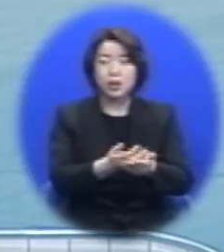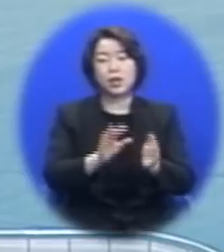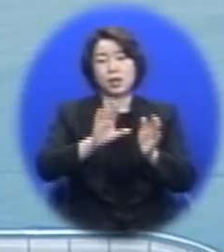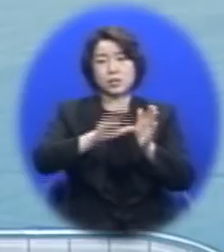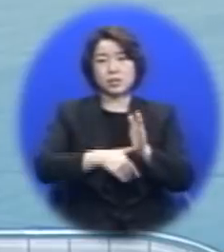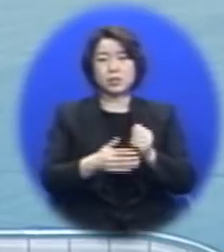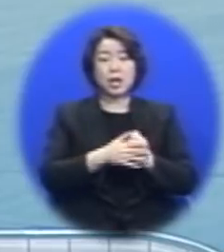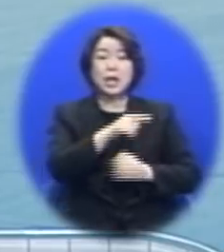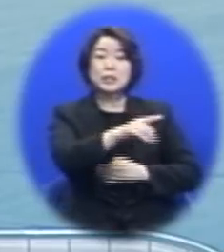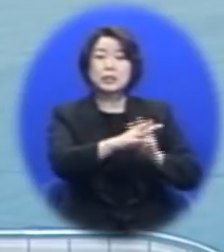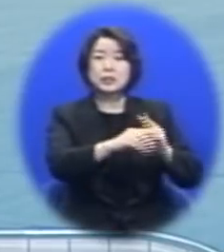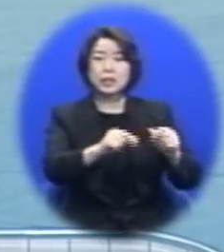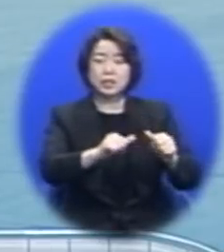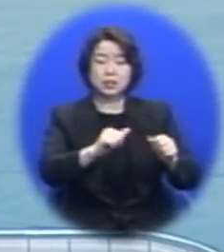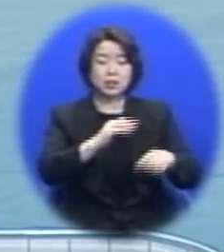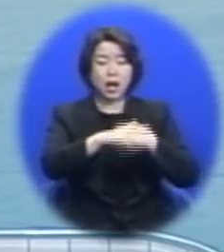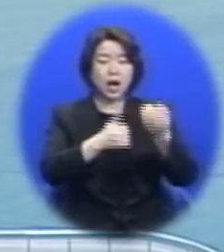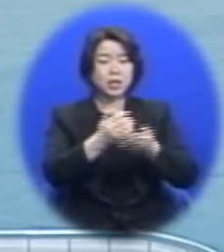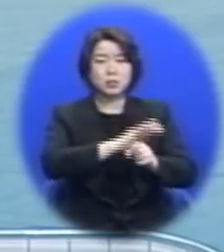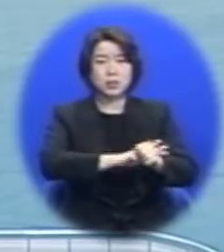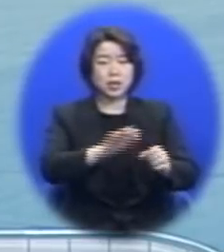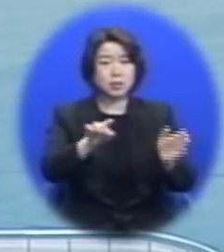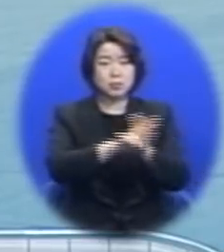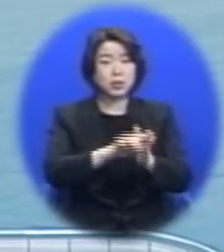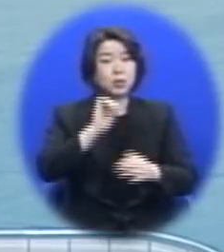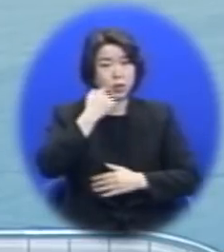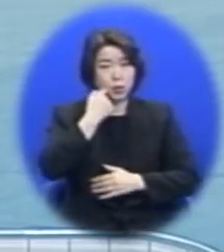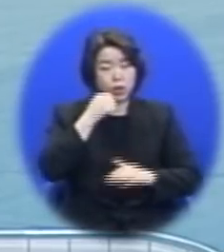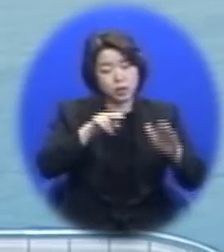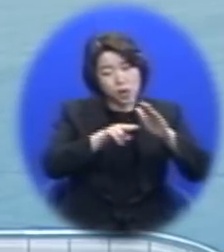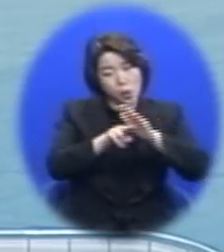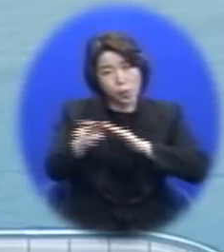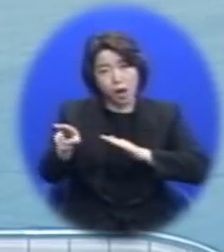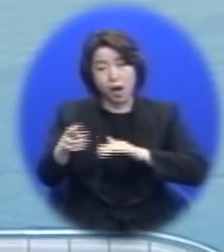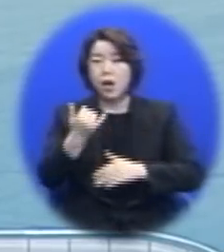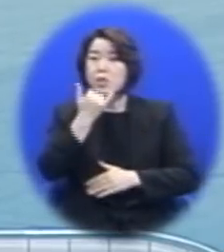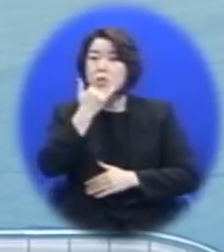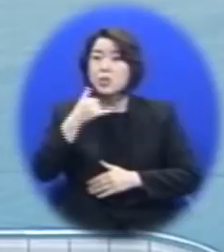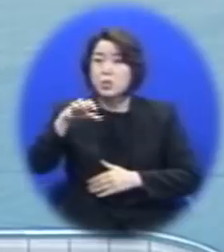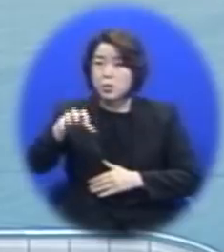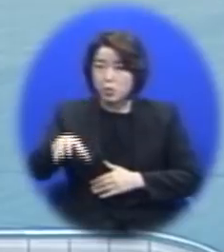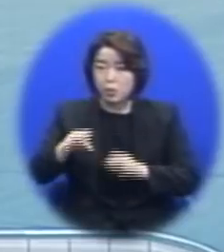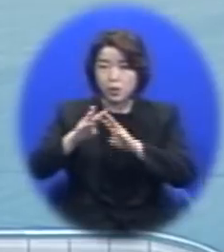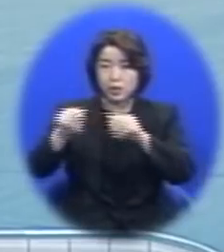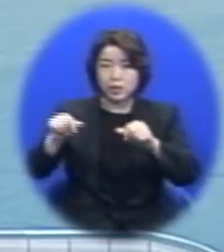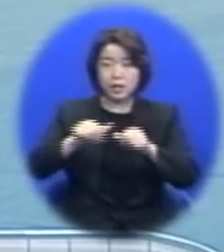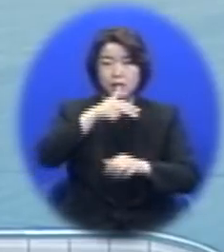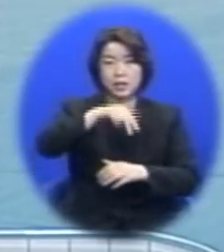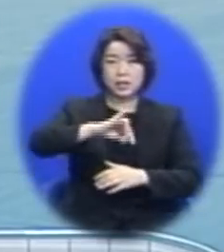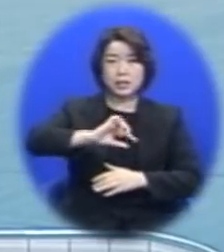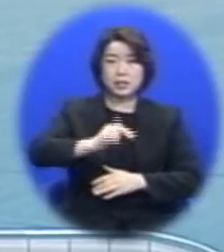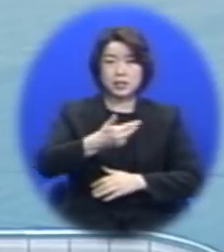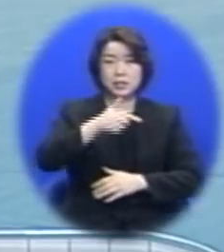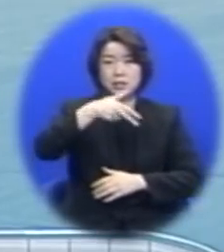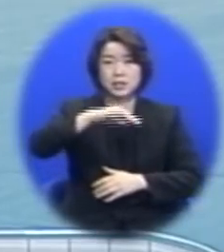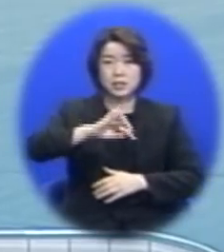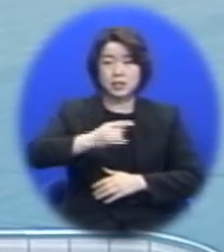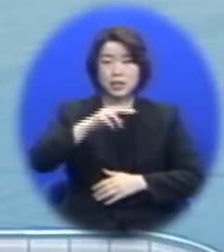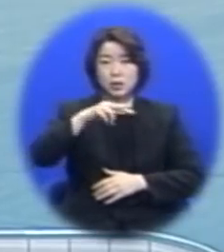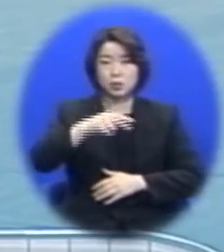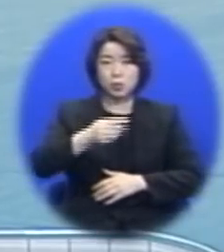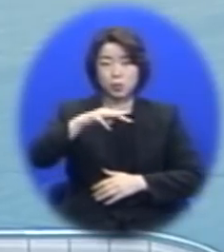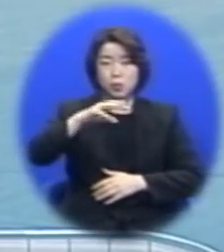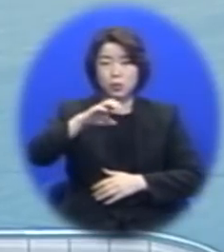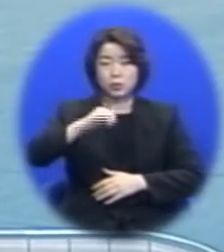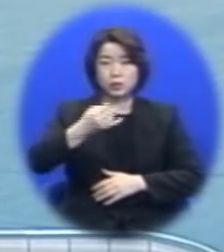제대로 믿을 수가 없겠기에 피난 가다가 독일 땅, 진젠돌프 백작이 받아주어서